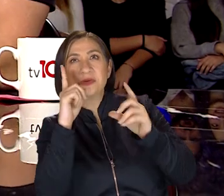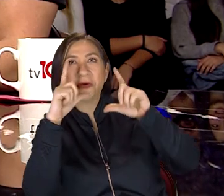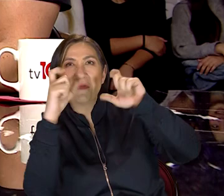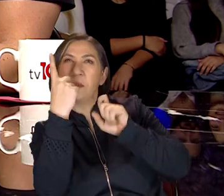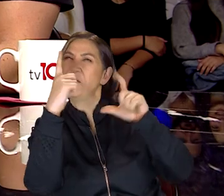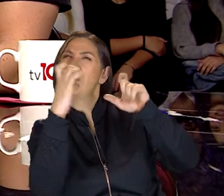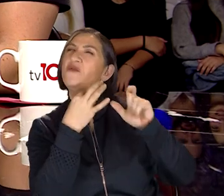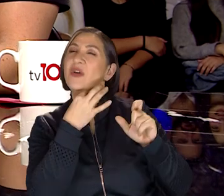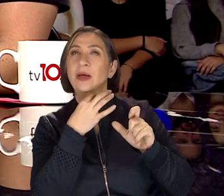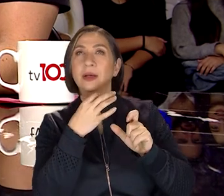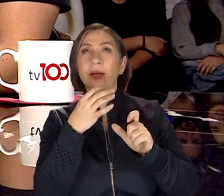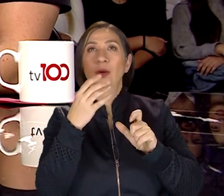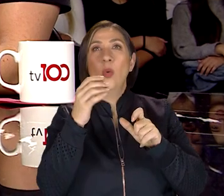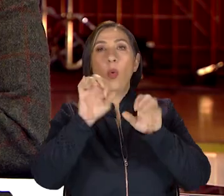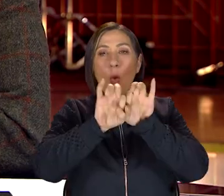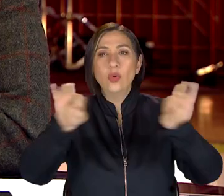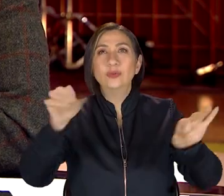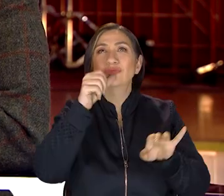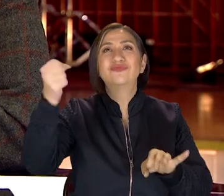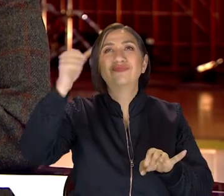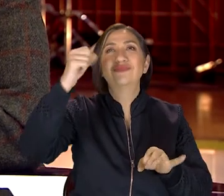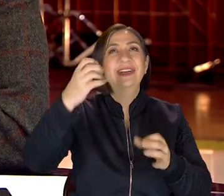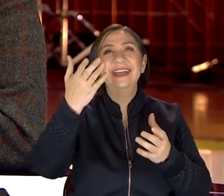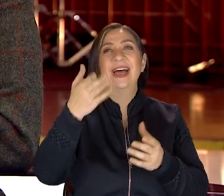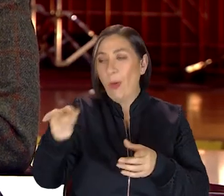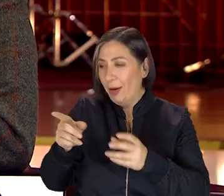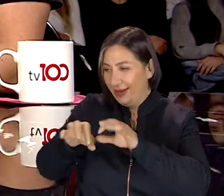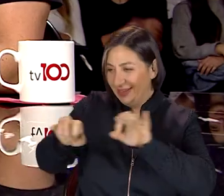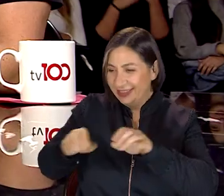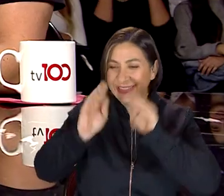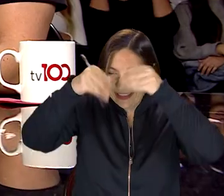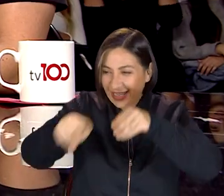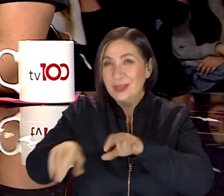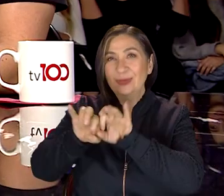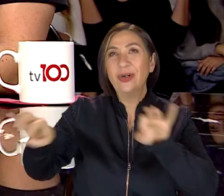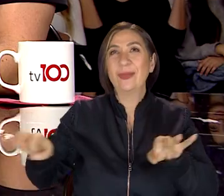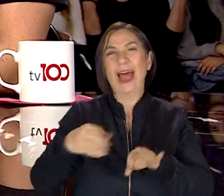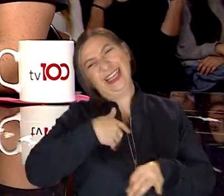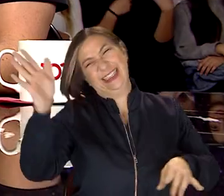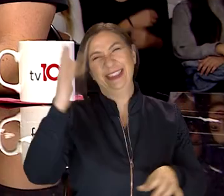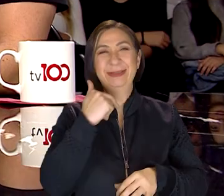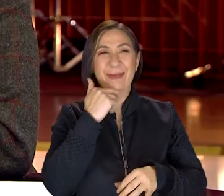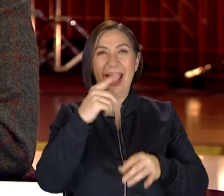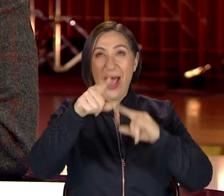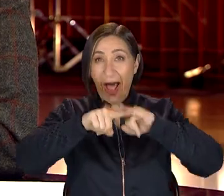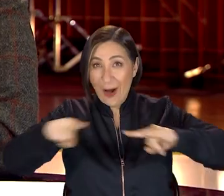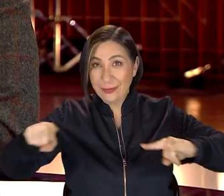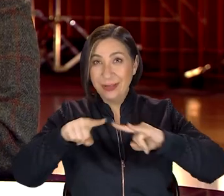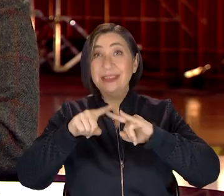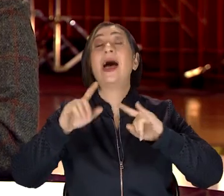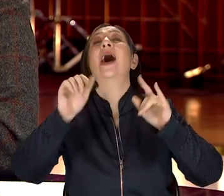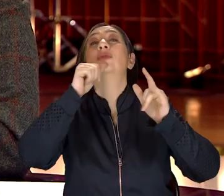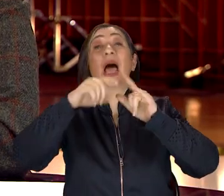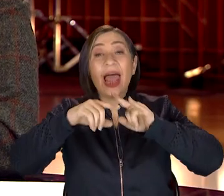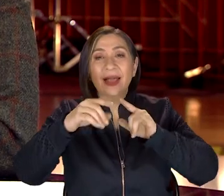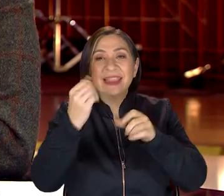dedi bir fotoğrafını çekeyim dedi. Hortum ne arıyordu onu abi o iskeledeki hortum hocam. Yani. Ya bırak numarayı orası iskele mi havuz mu? Havuz. İskele.